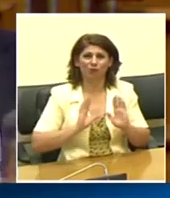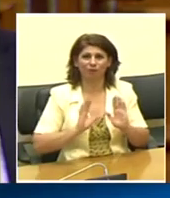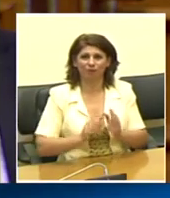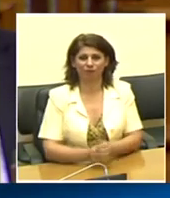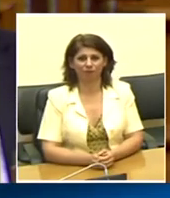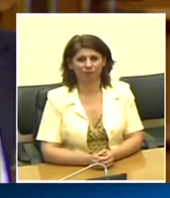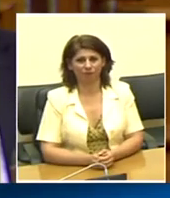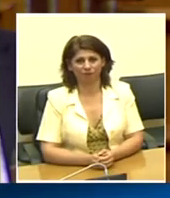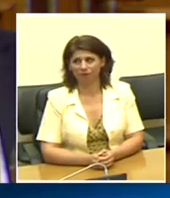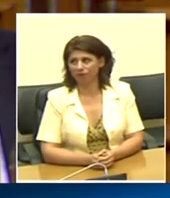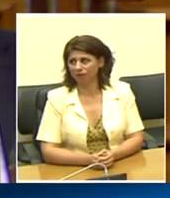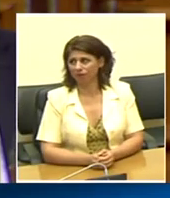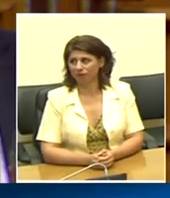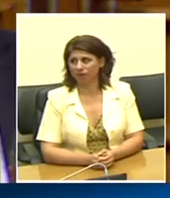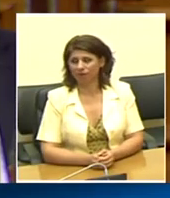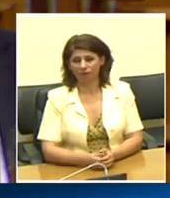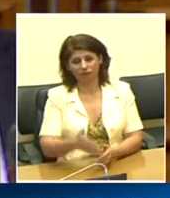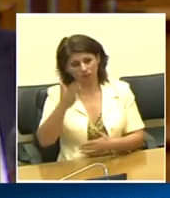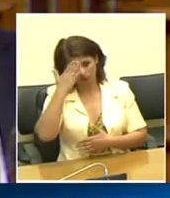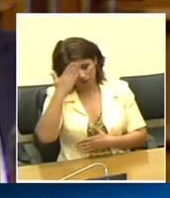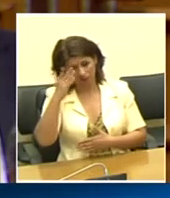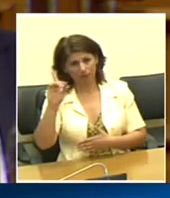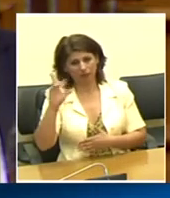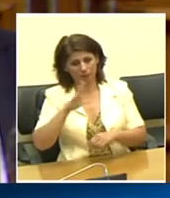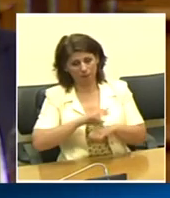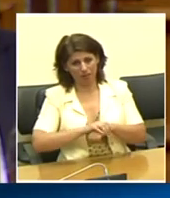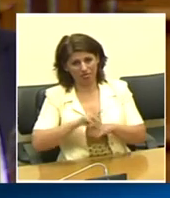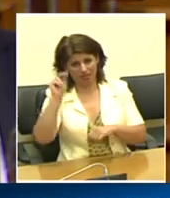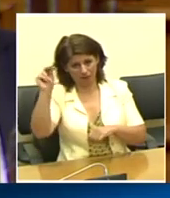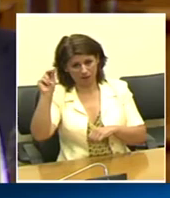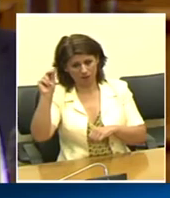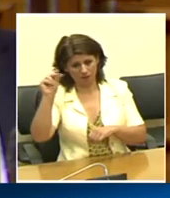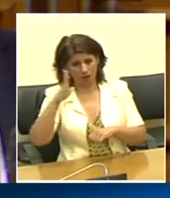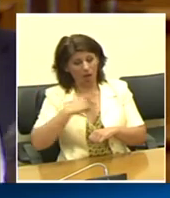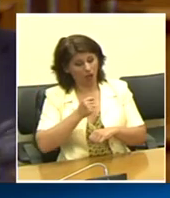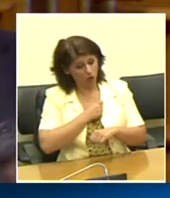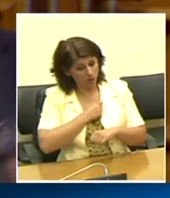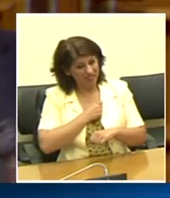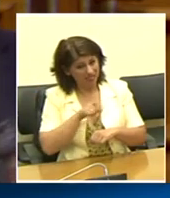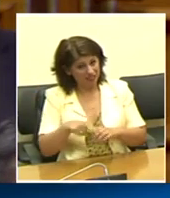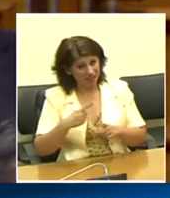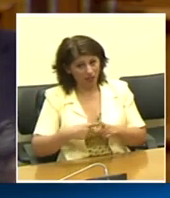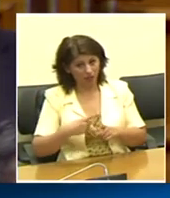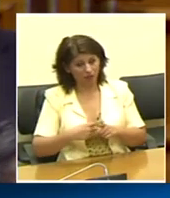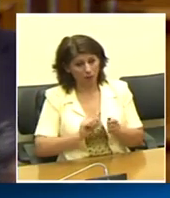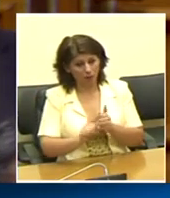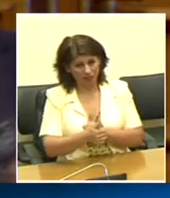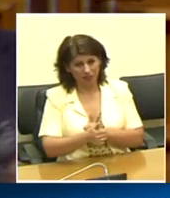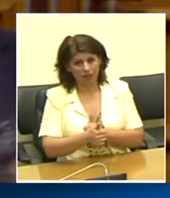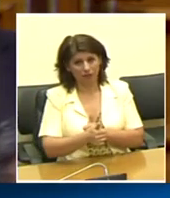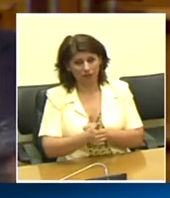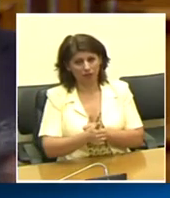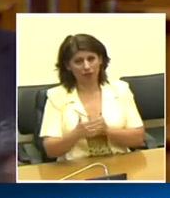Τιμήσαμε τις δεσμεύσεις μας. Η αξιοπιστία της χώρας αποκαταστάθηκε